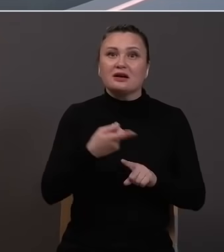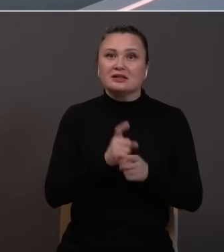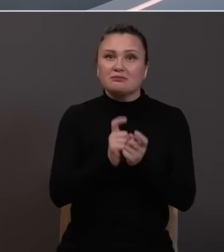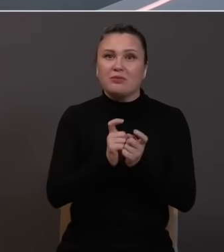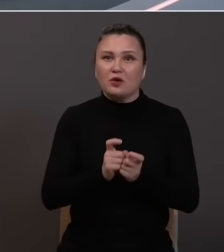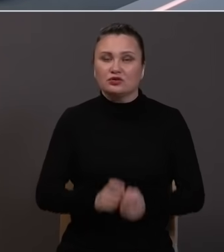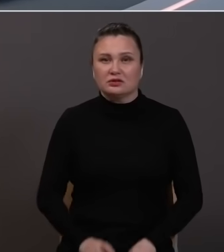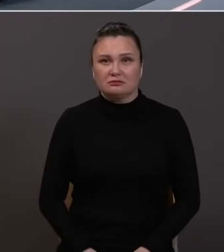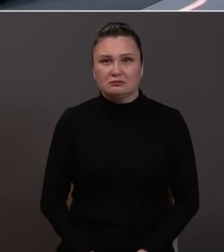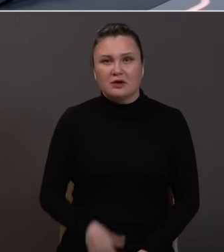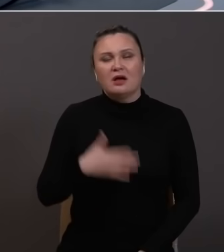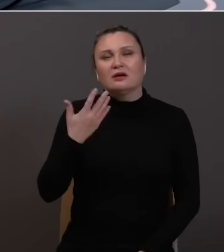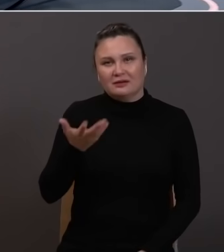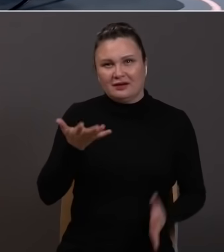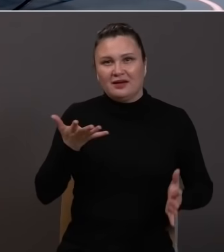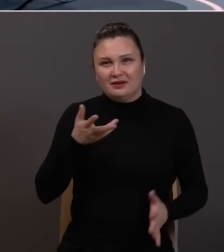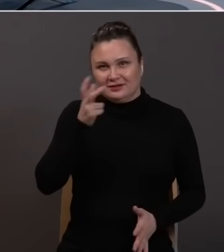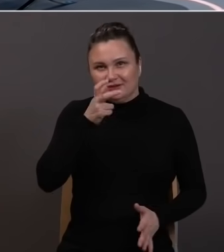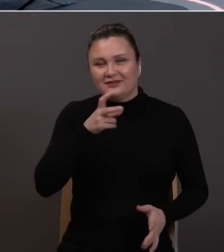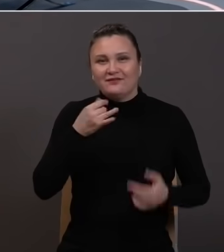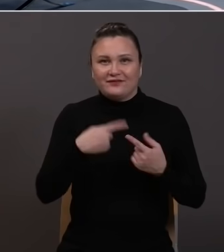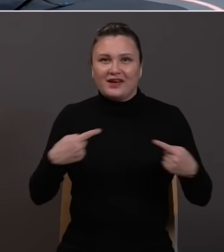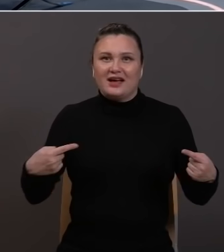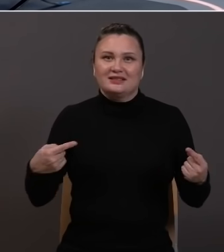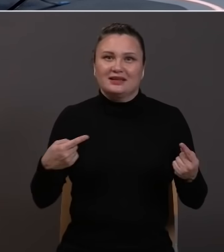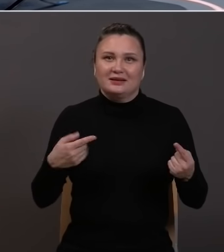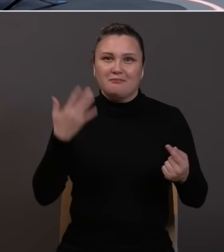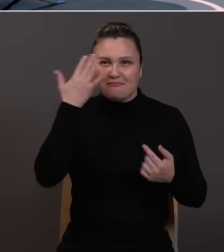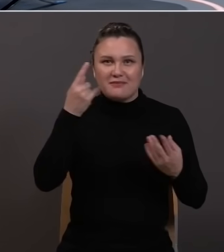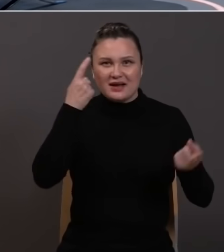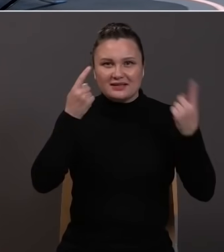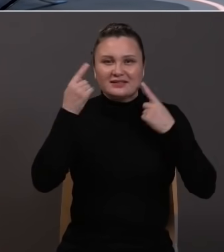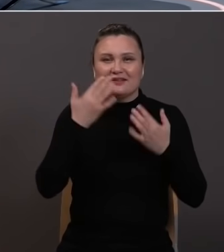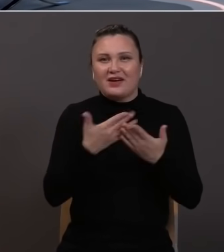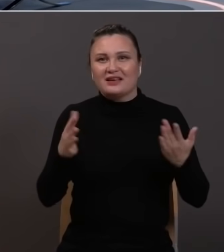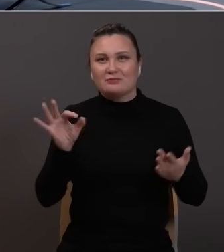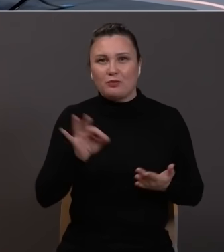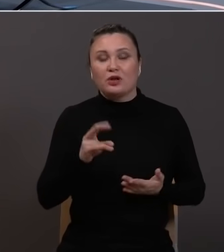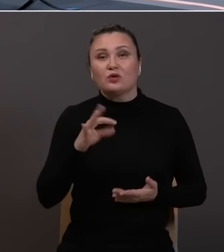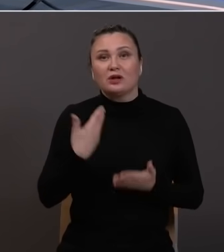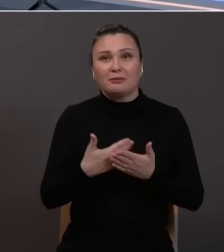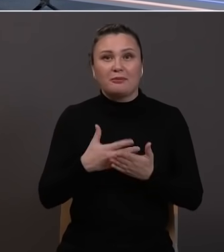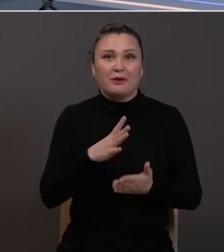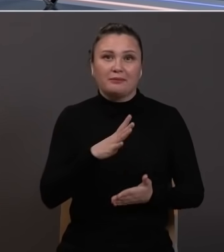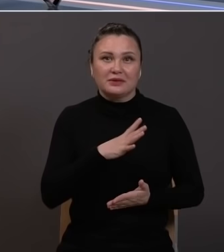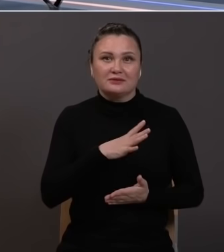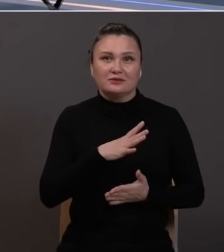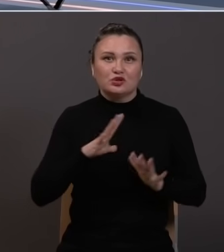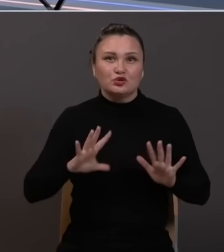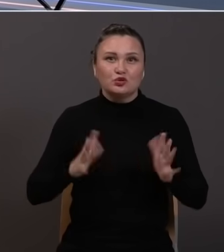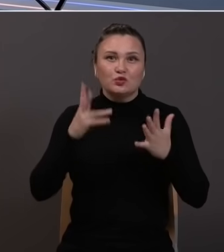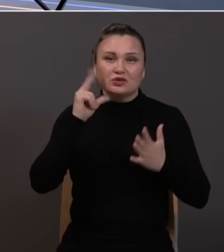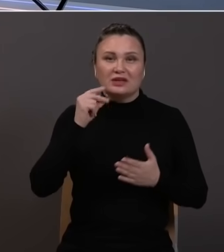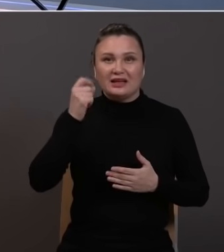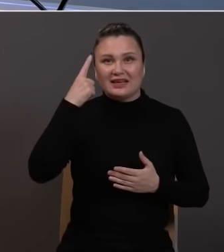бороться? Да мысли, конечно, приходят в разные мысли, в разный момент. Но, допустим, вот был случай,